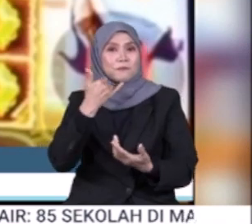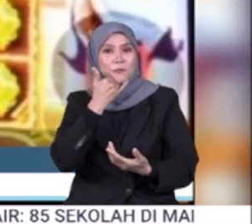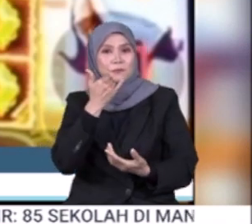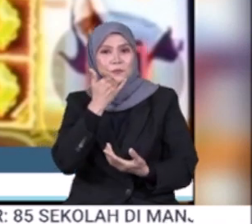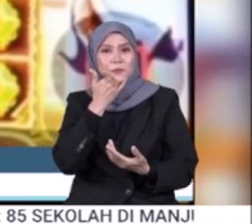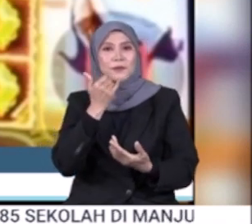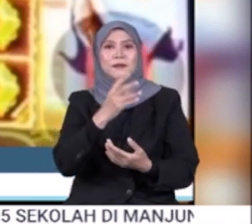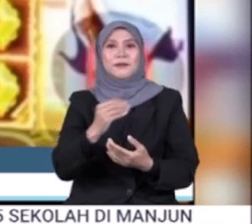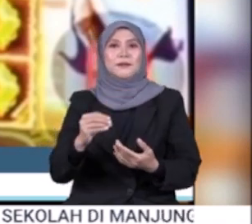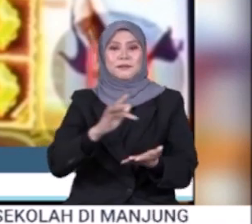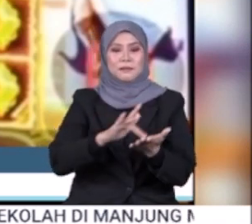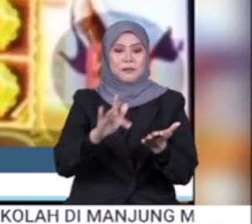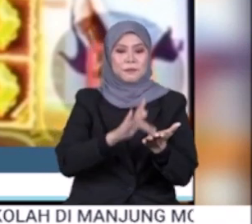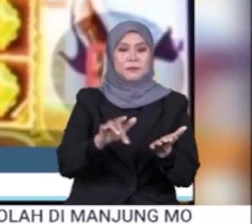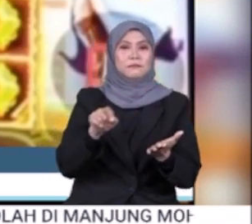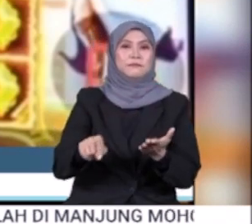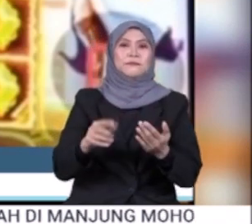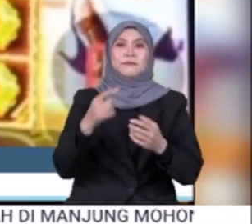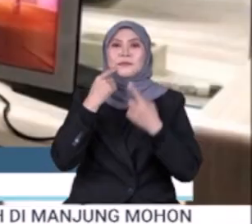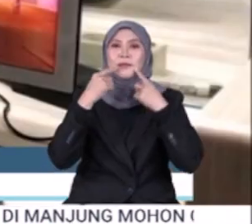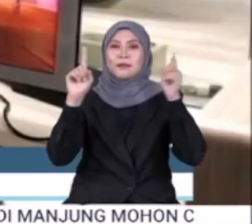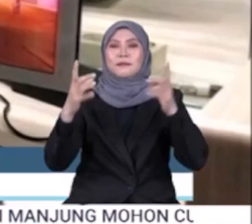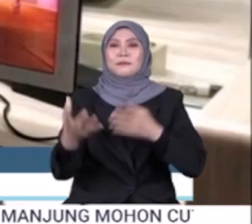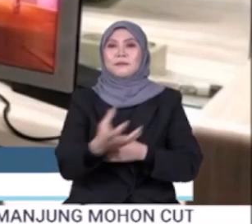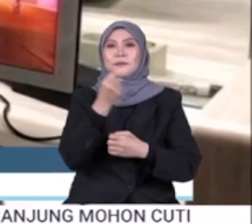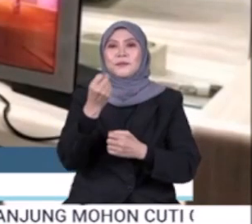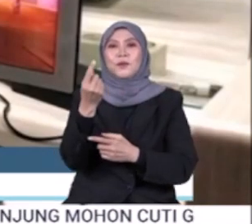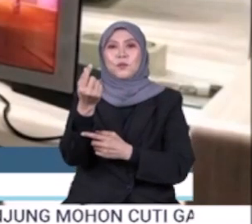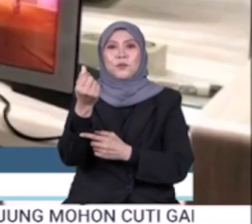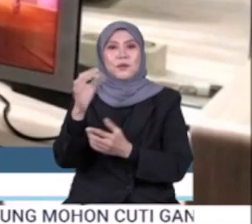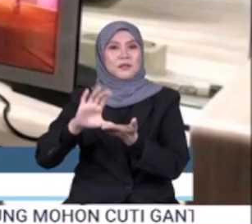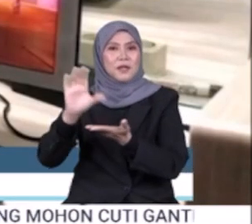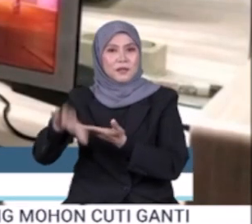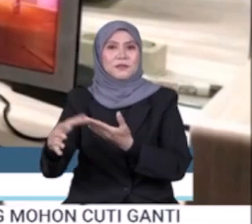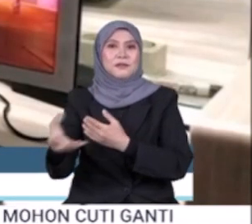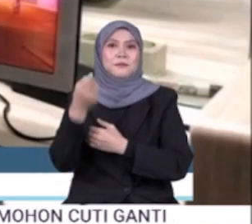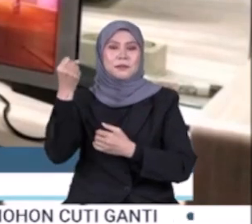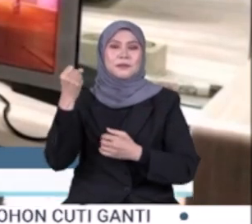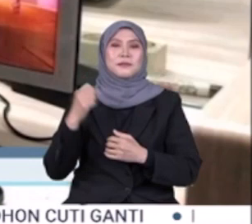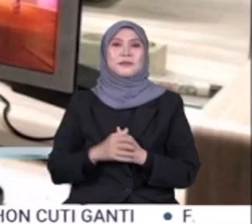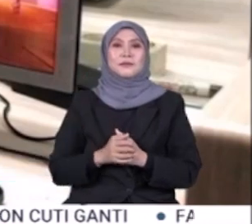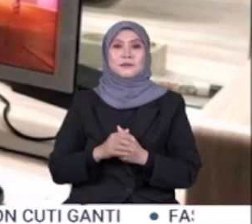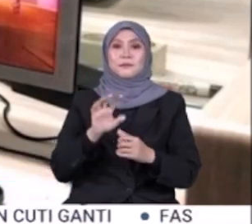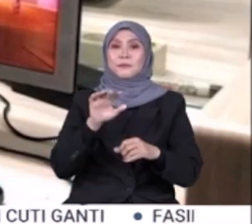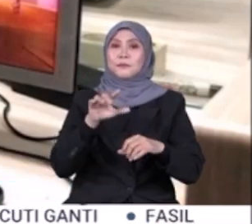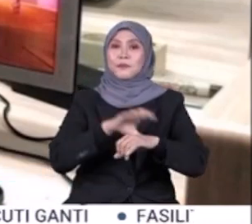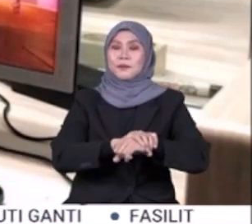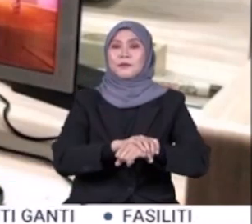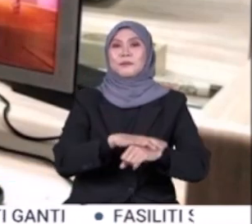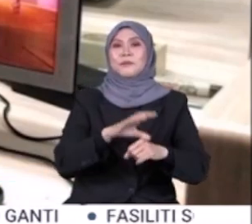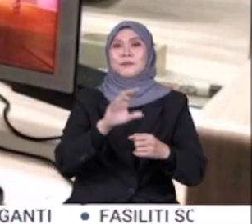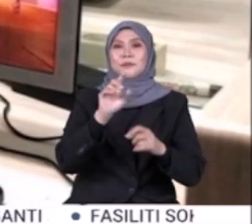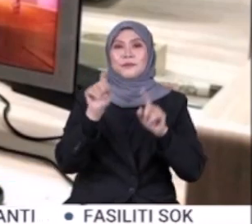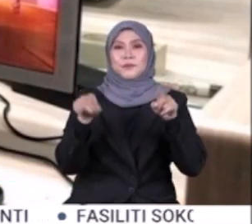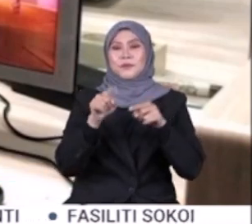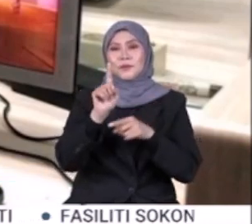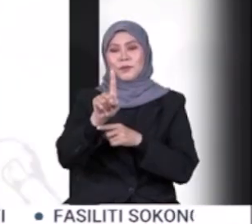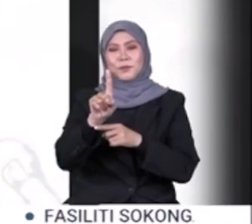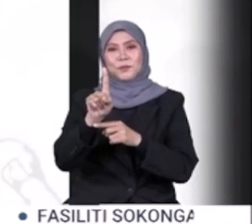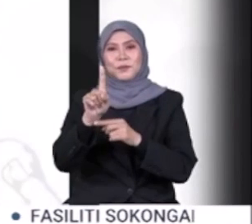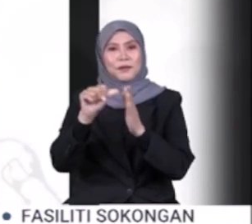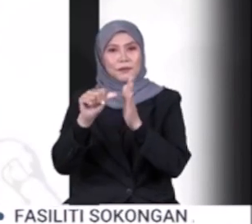1 unit tablet berjaya dirampas bersama sejumlah uang tunai ke semua suspek ditahan di bawah season 4 kurungan satu kurungan Ji